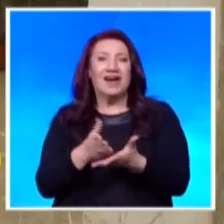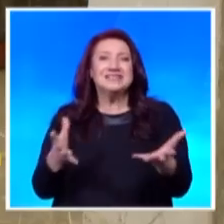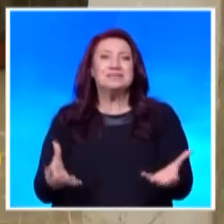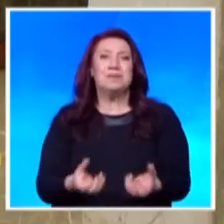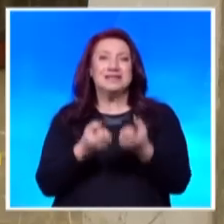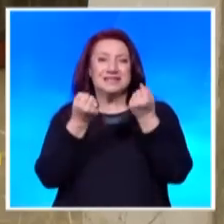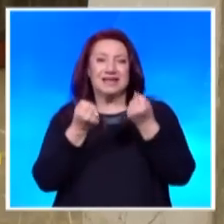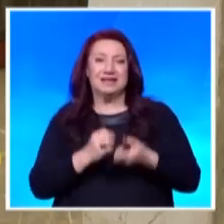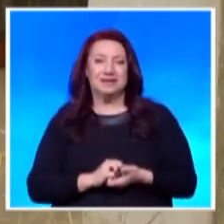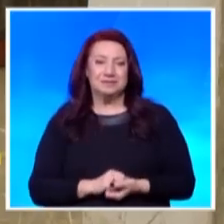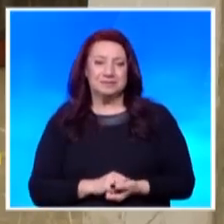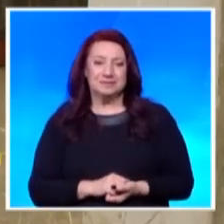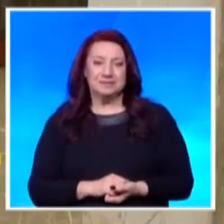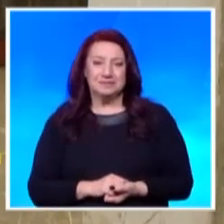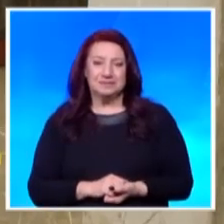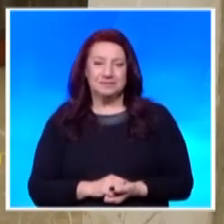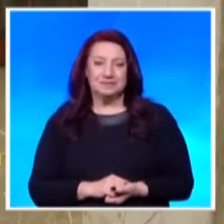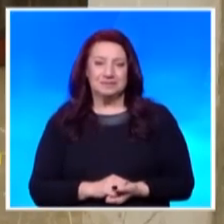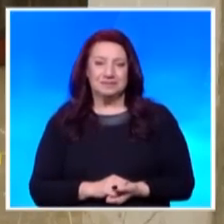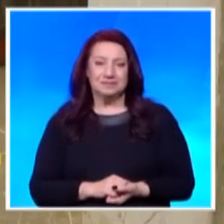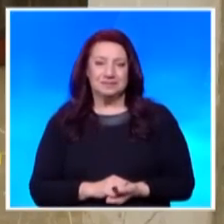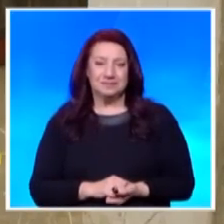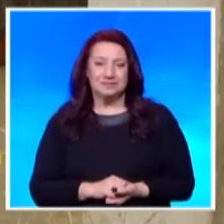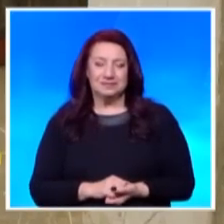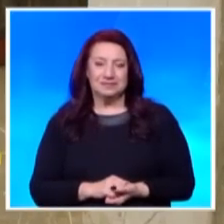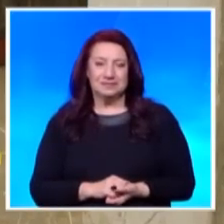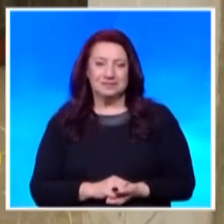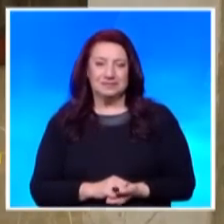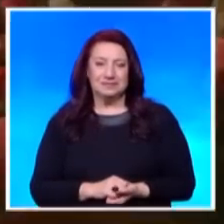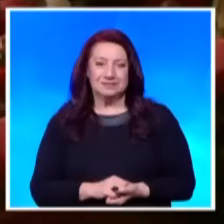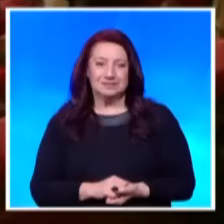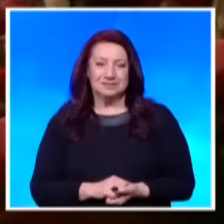Стана грешка! Направихме го в името на любовта!